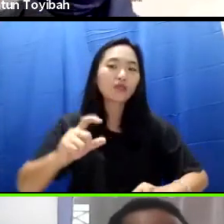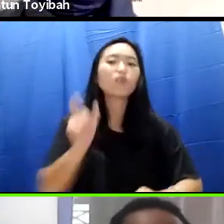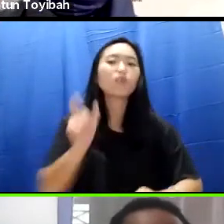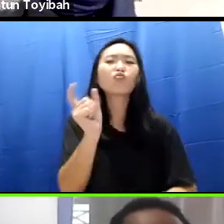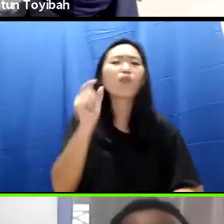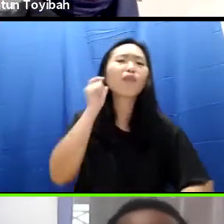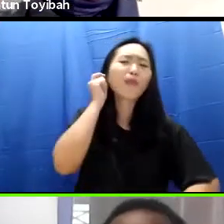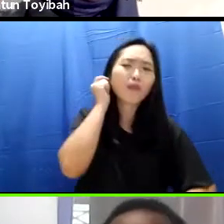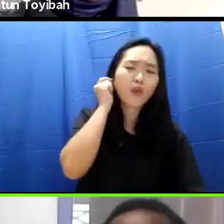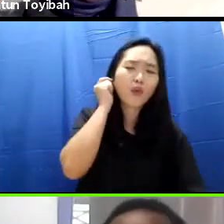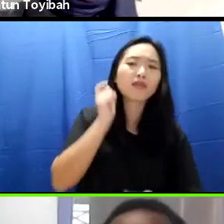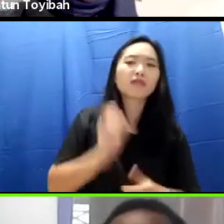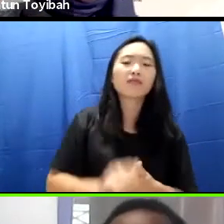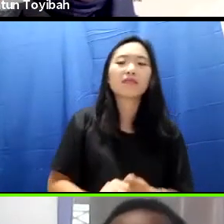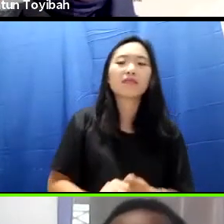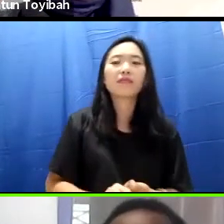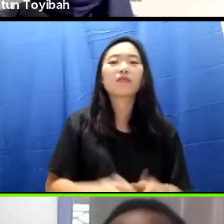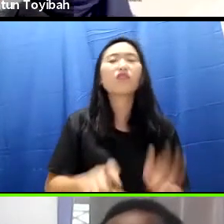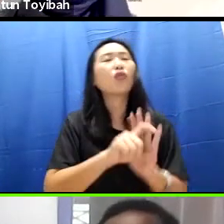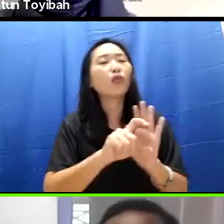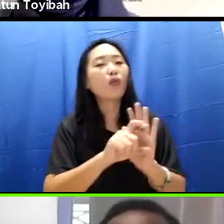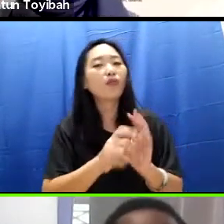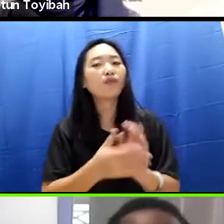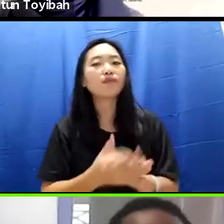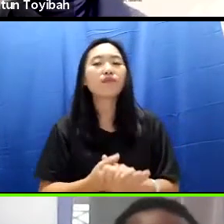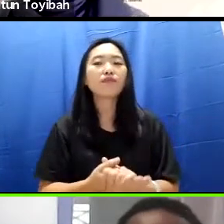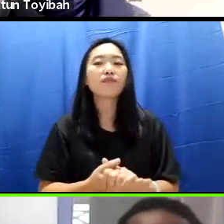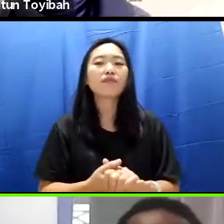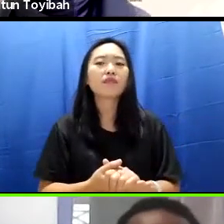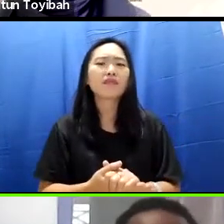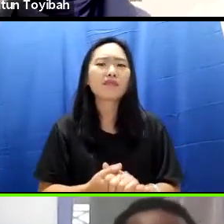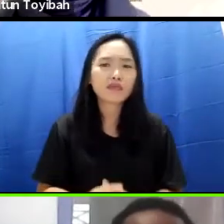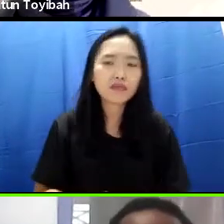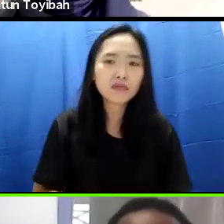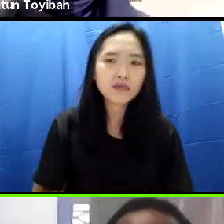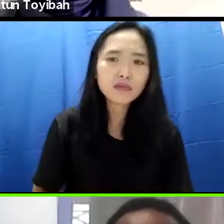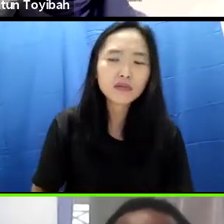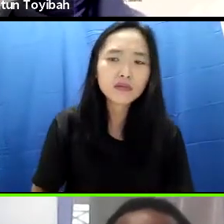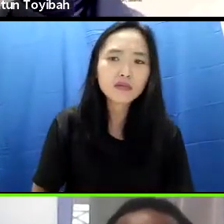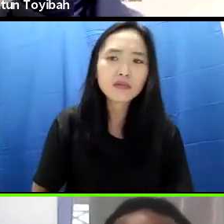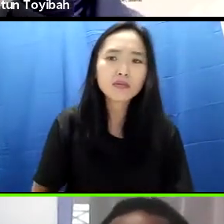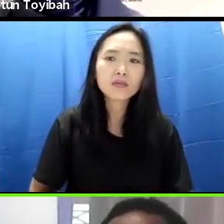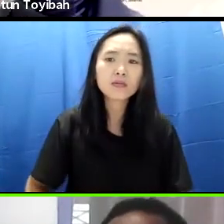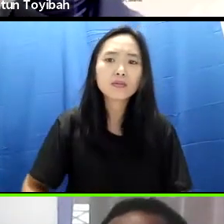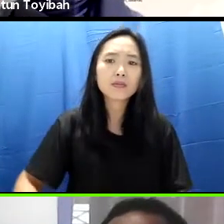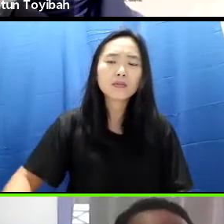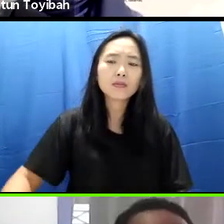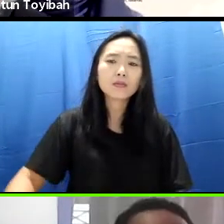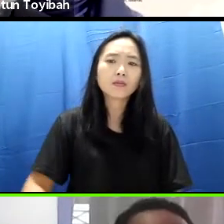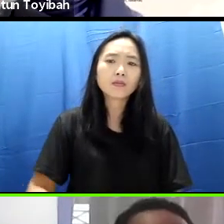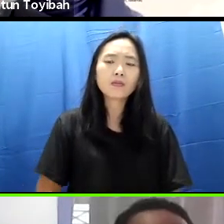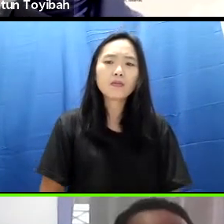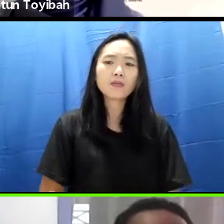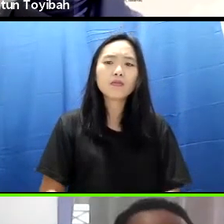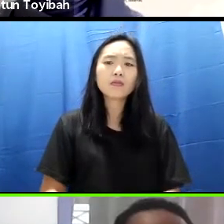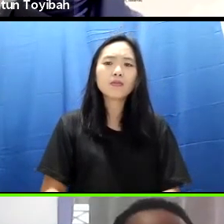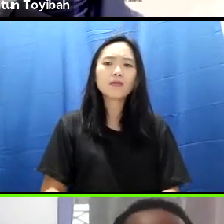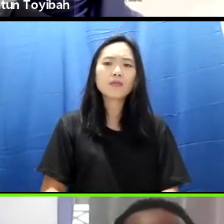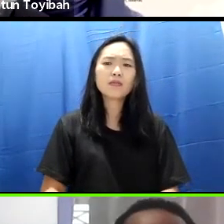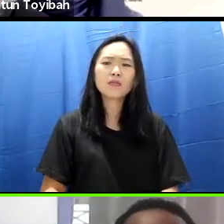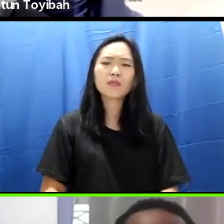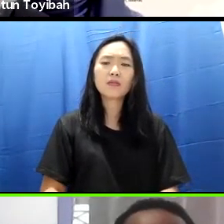kebutuhan perempuan misalnya di saat menstruasi dan sebagainya. Pokoknya itu, tapi